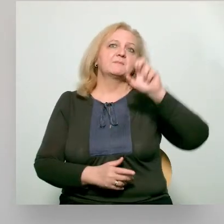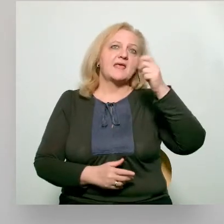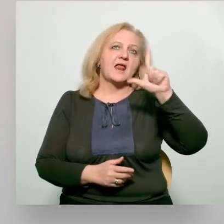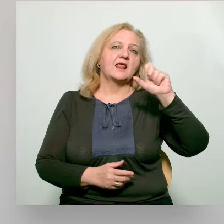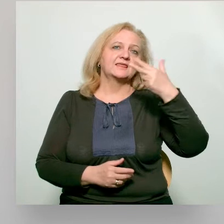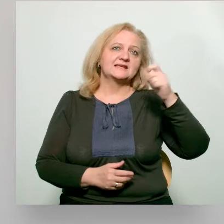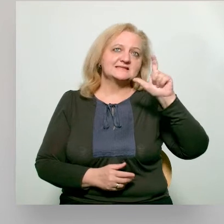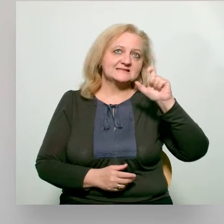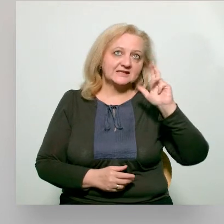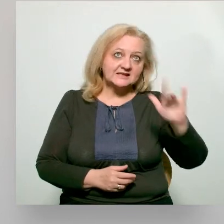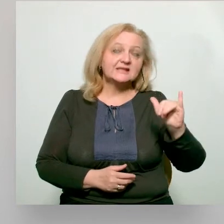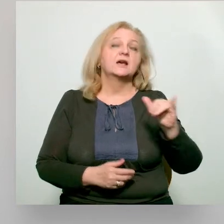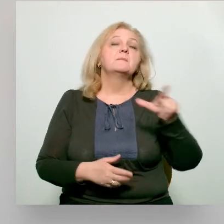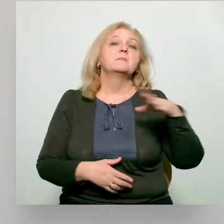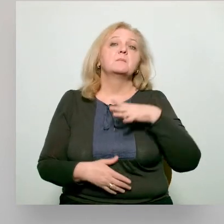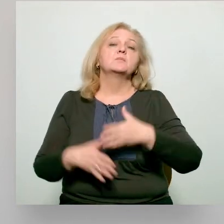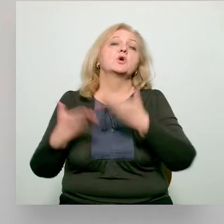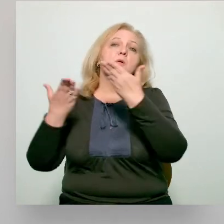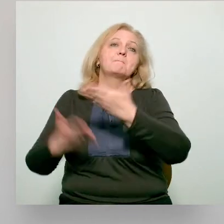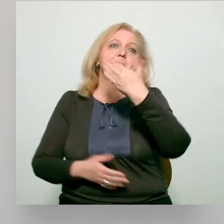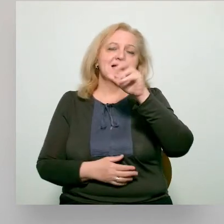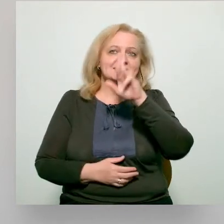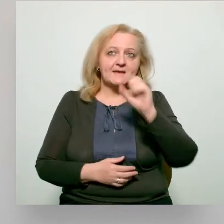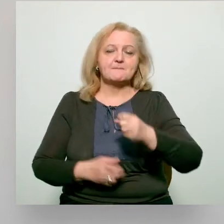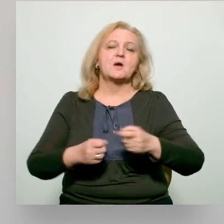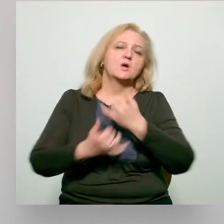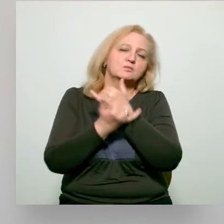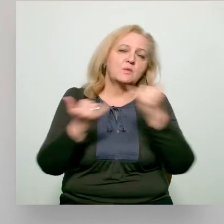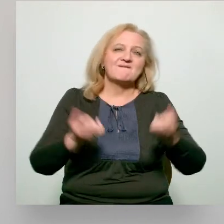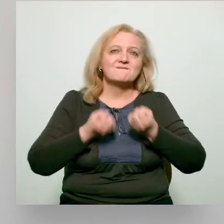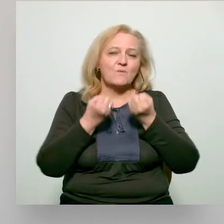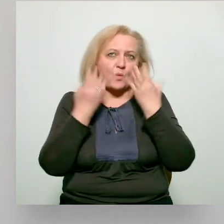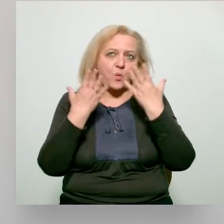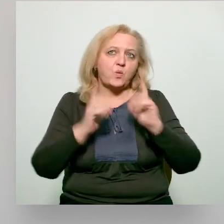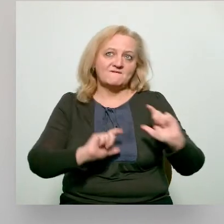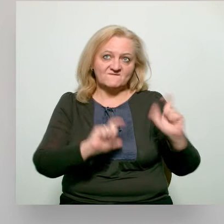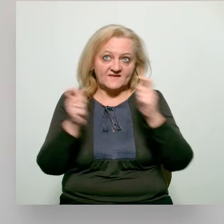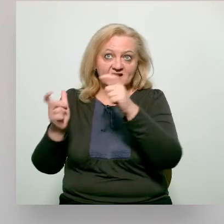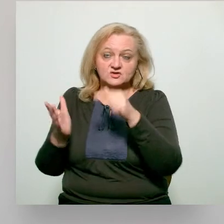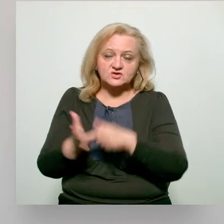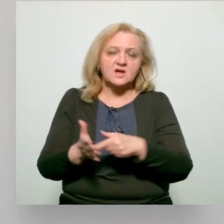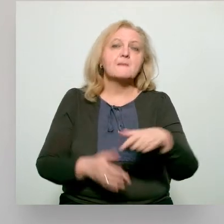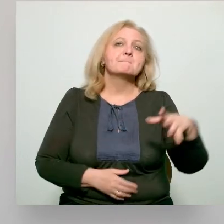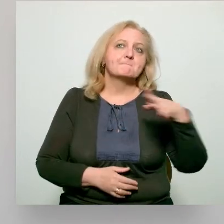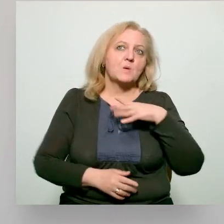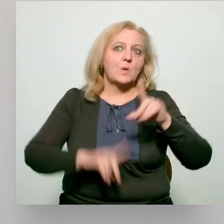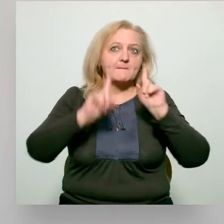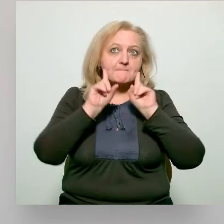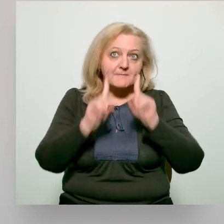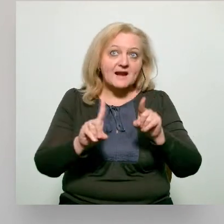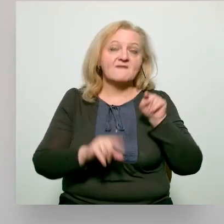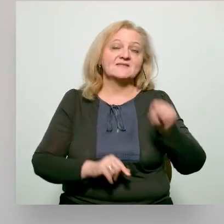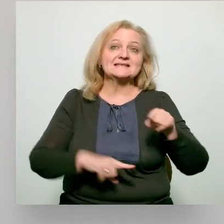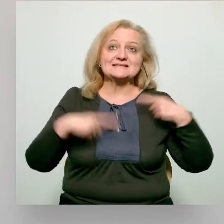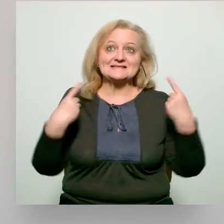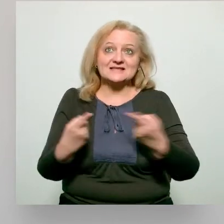co uczynił Mazepa, czy też wydarzenia kulturalne, były rzeczywiście istotnymi